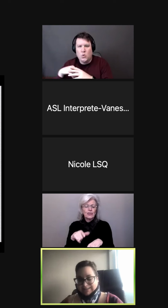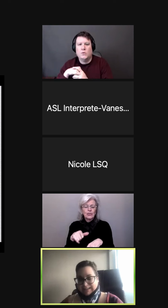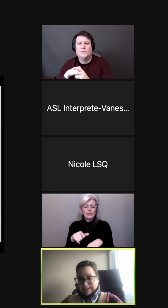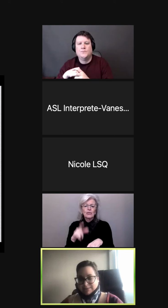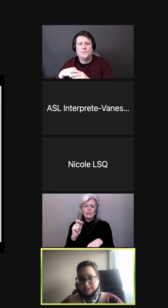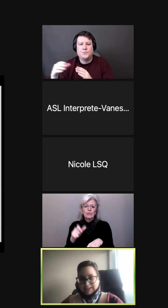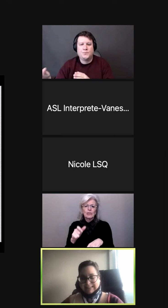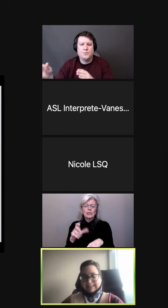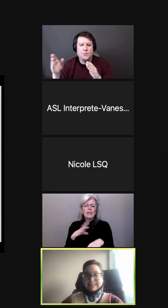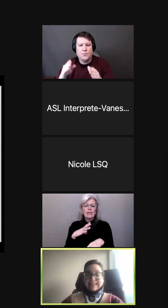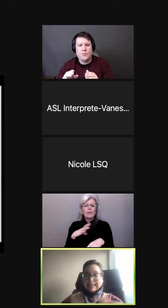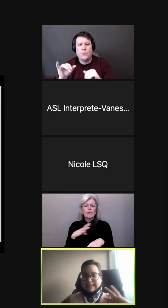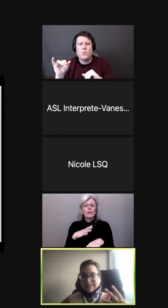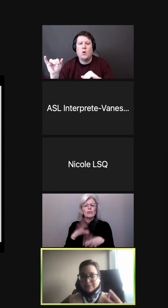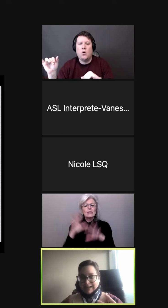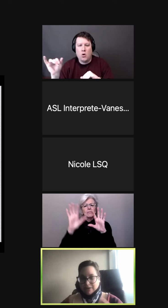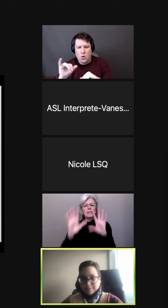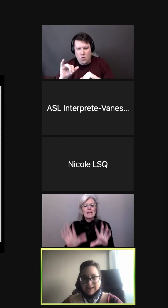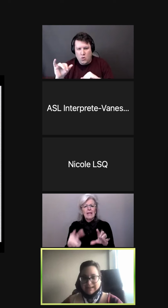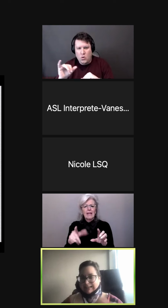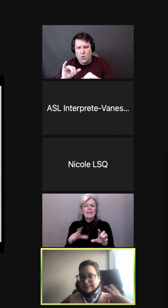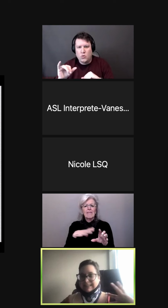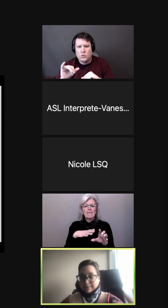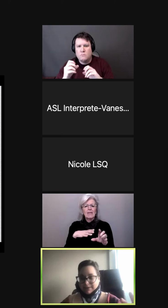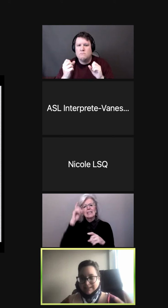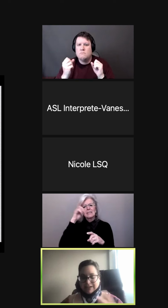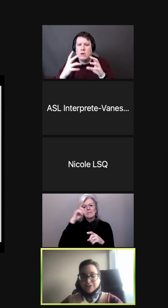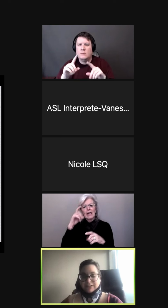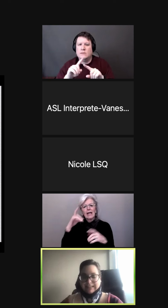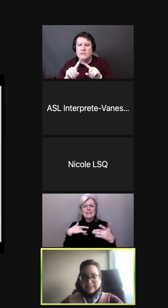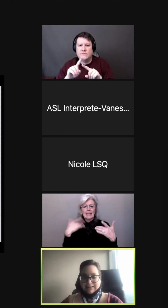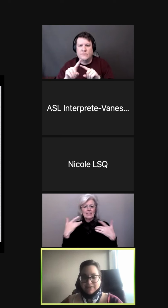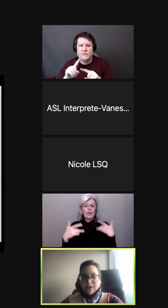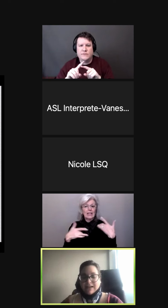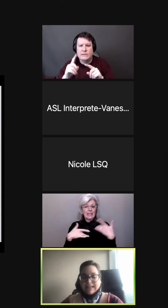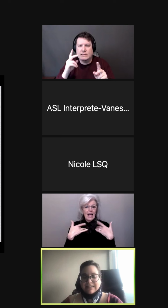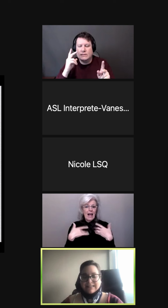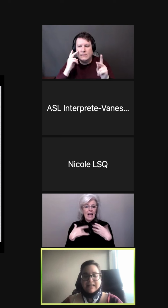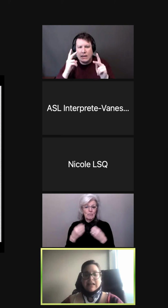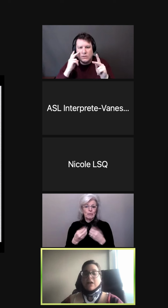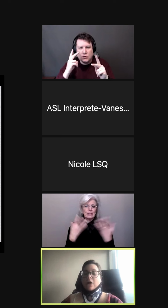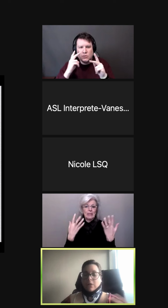un spectacle qui avait des expériences sensorielles multiples